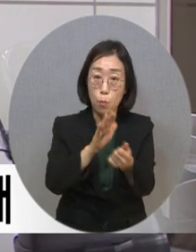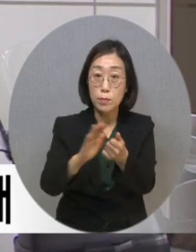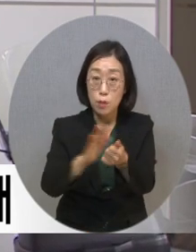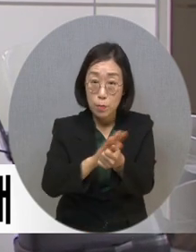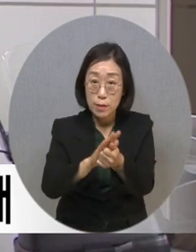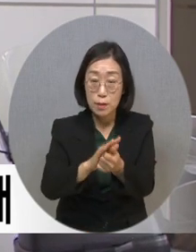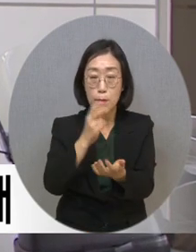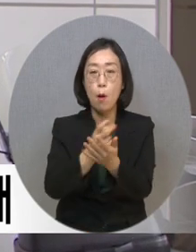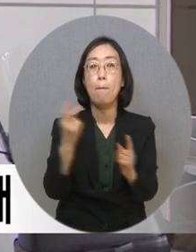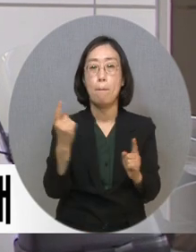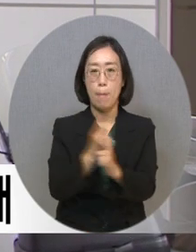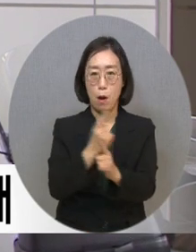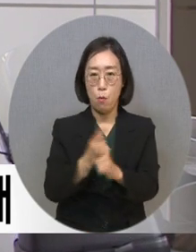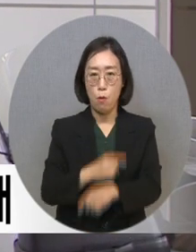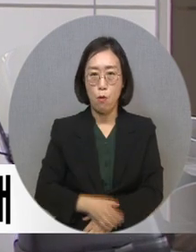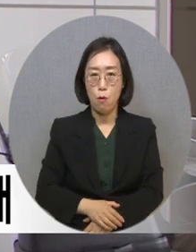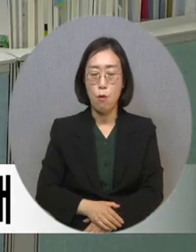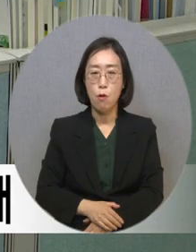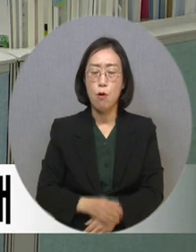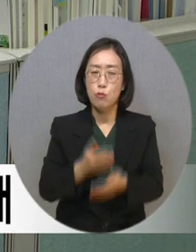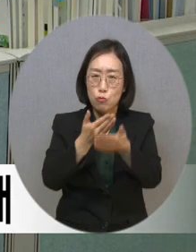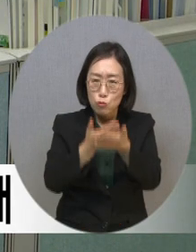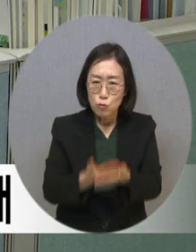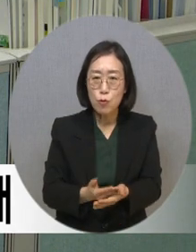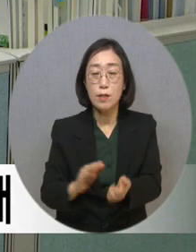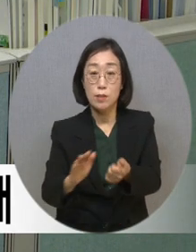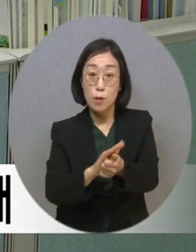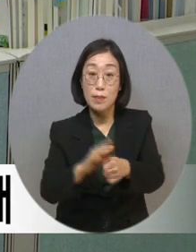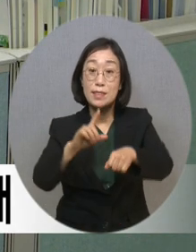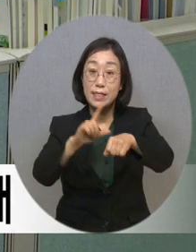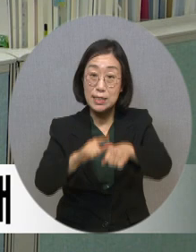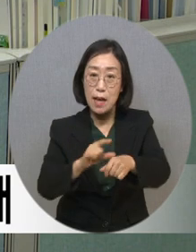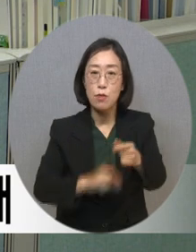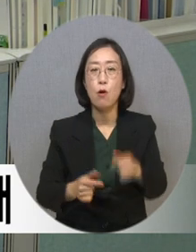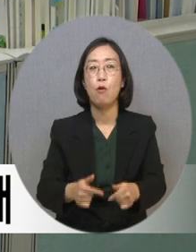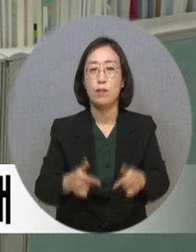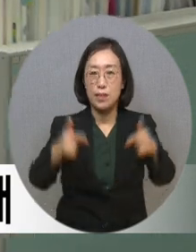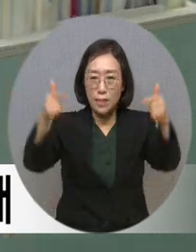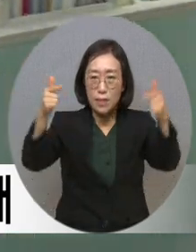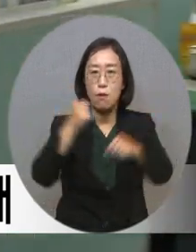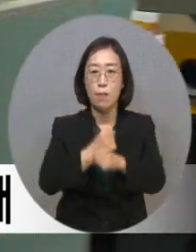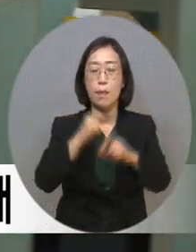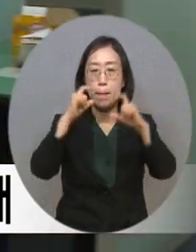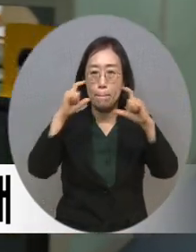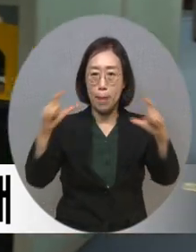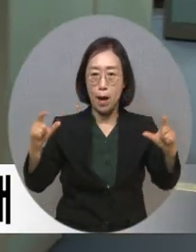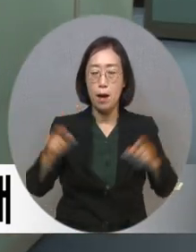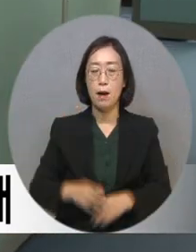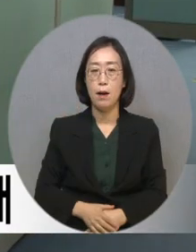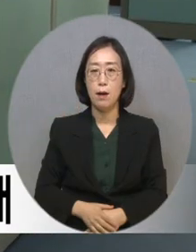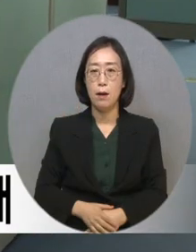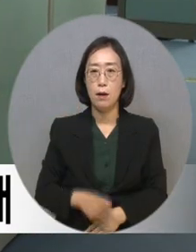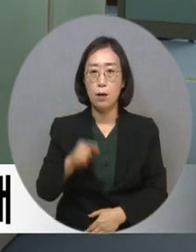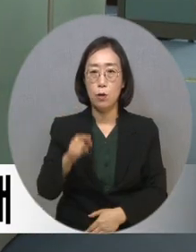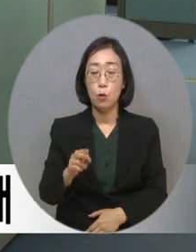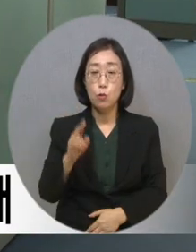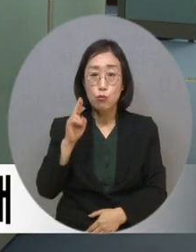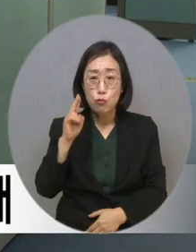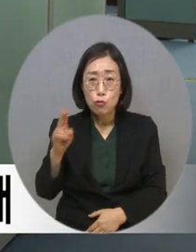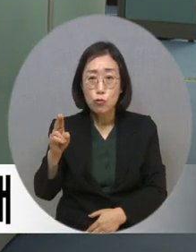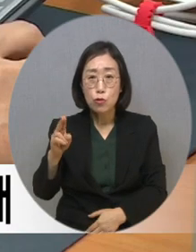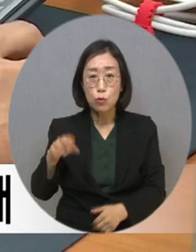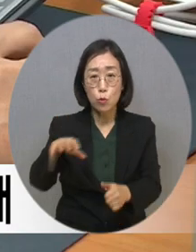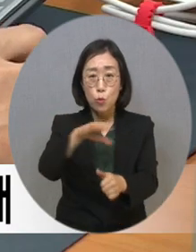안내 개정을 통해 중점 돌봄 서비스 제공 시간을 확대해 시행한다고 밝혔습니다 여기서 중점